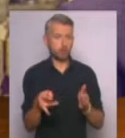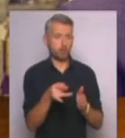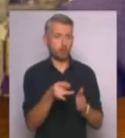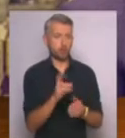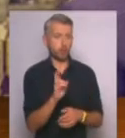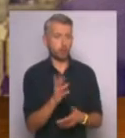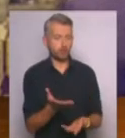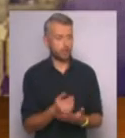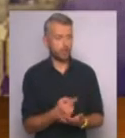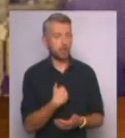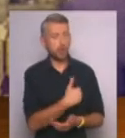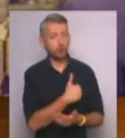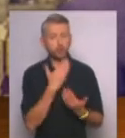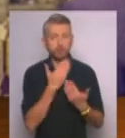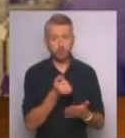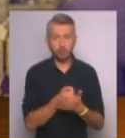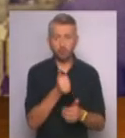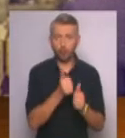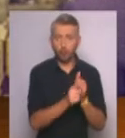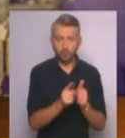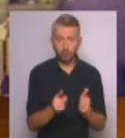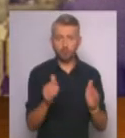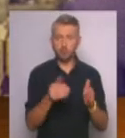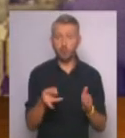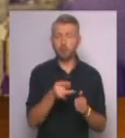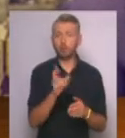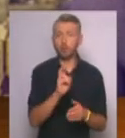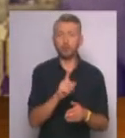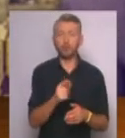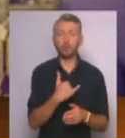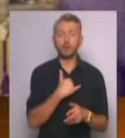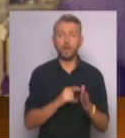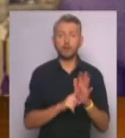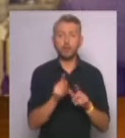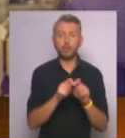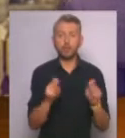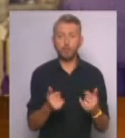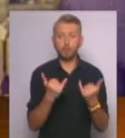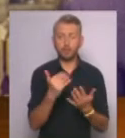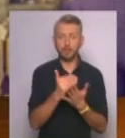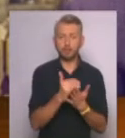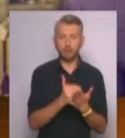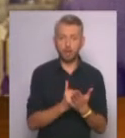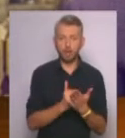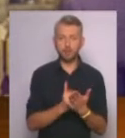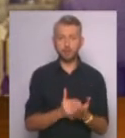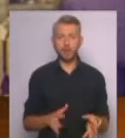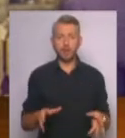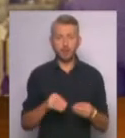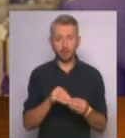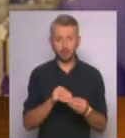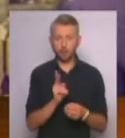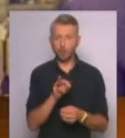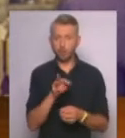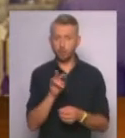І я б хотів звернутися до кожного в мікрорайоні Бортничі, що в нас започаткована зараз програма разом з